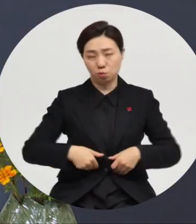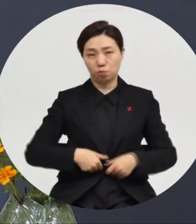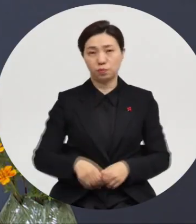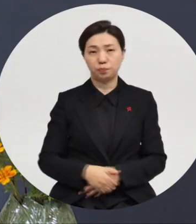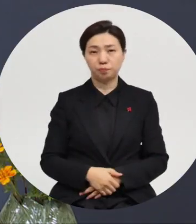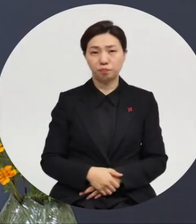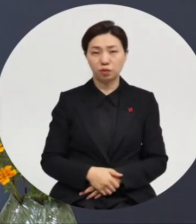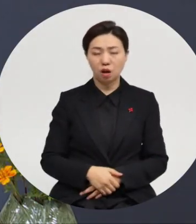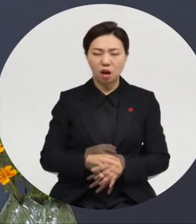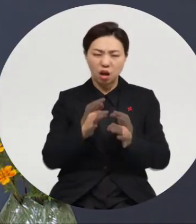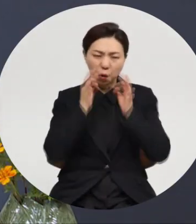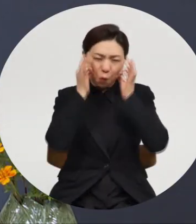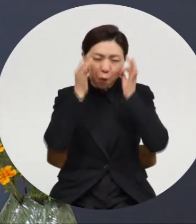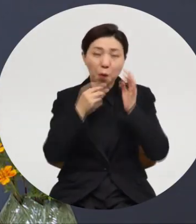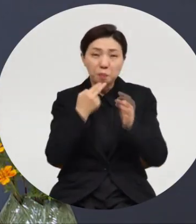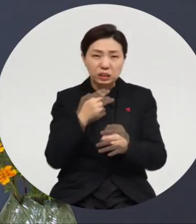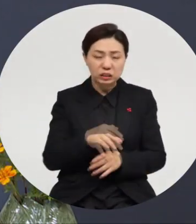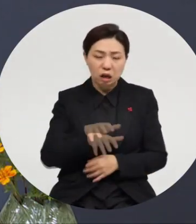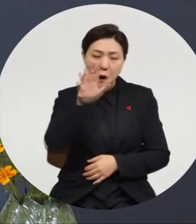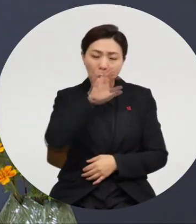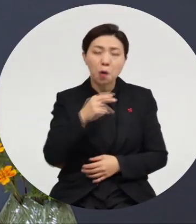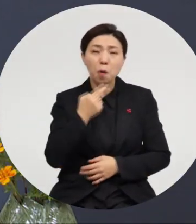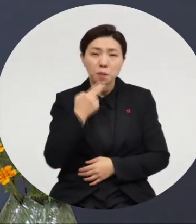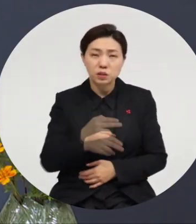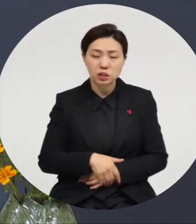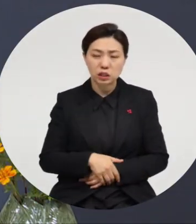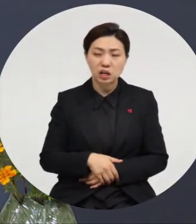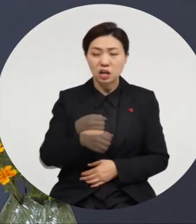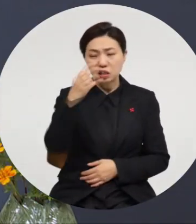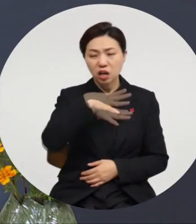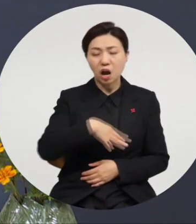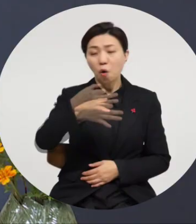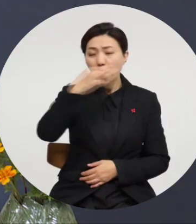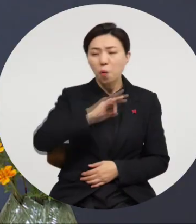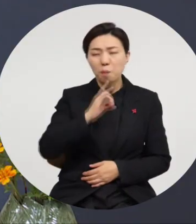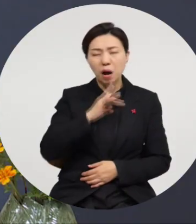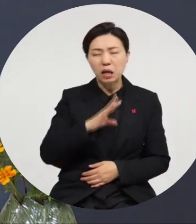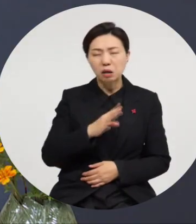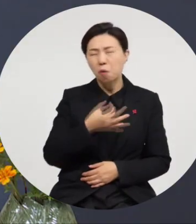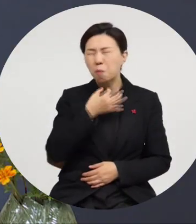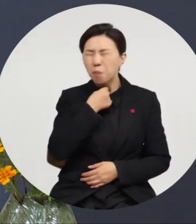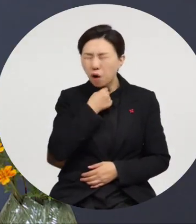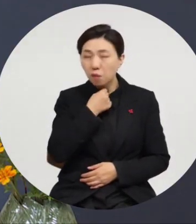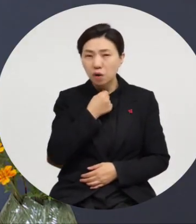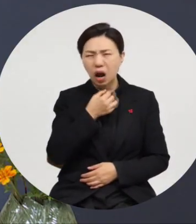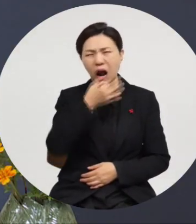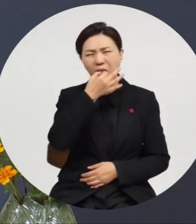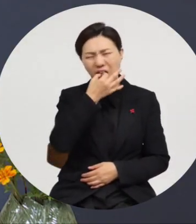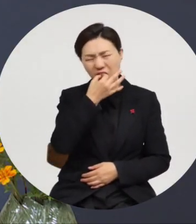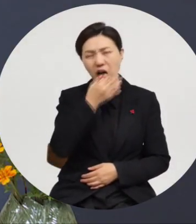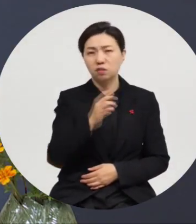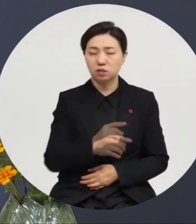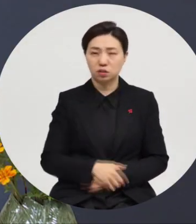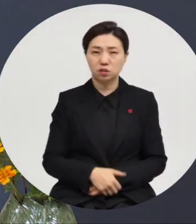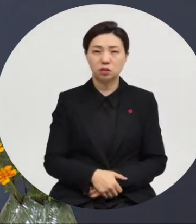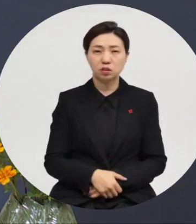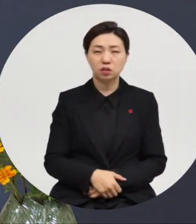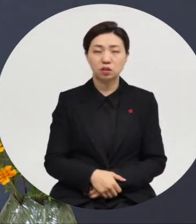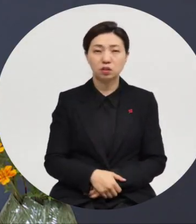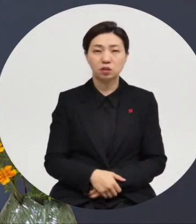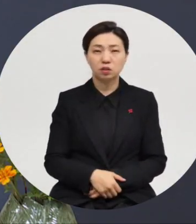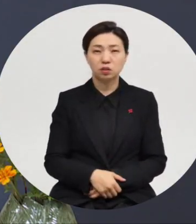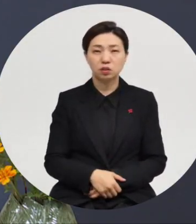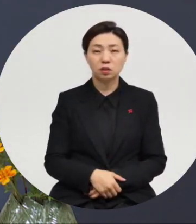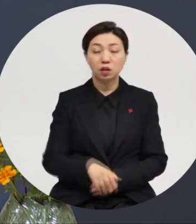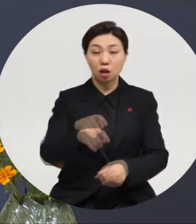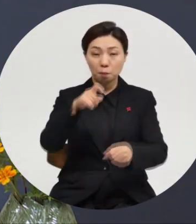필요하다. 노고가 들어야 되는 거예요. 그런데 그 노고는 안 들고 유용한 것만 바라면 욕심이다. 이렇게 말하는